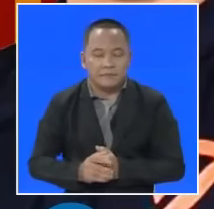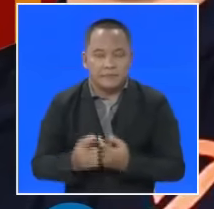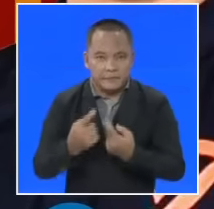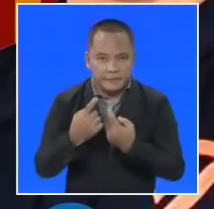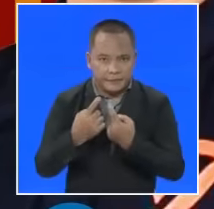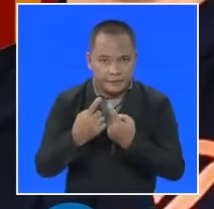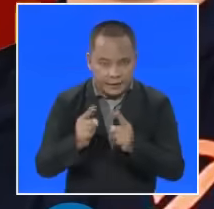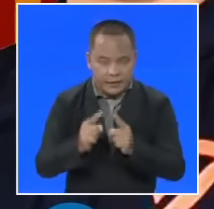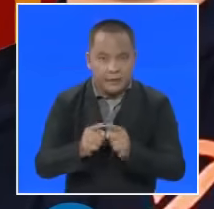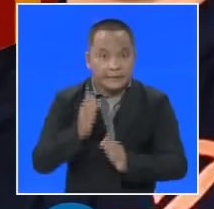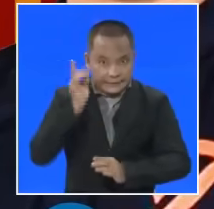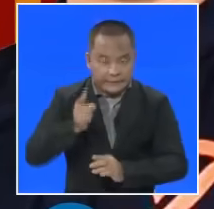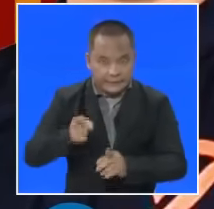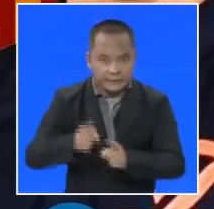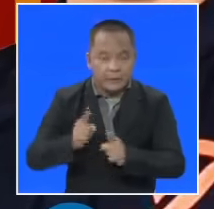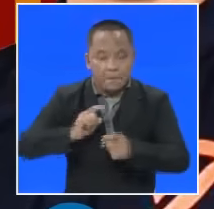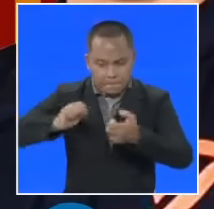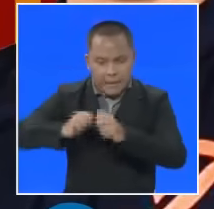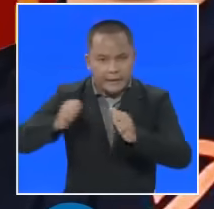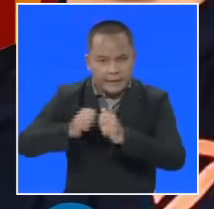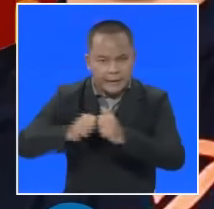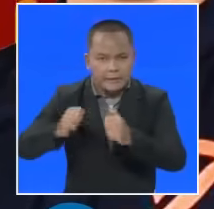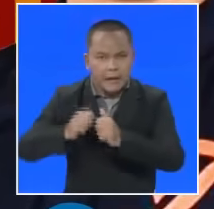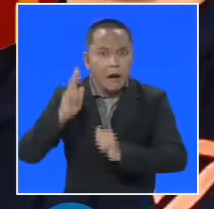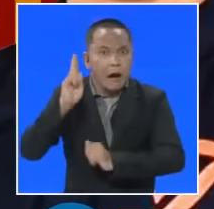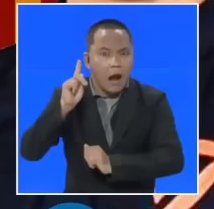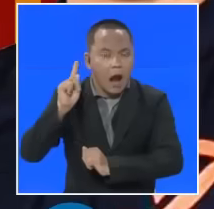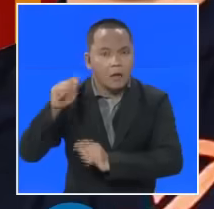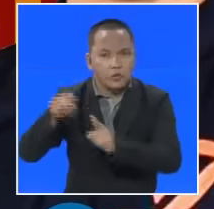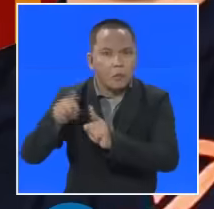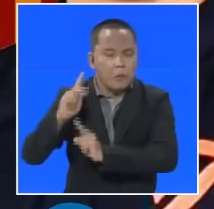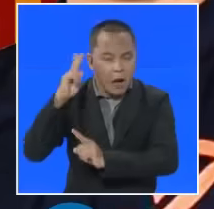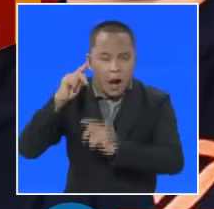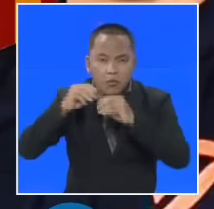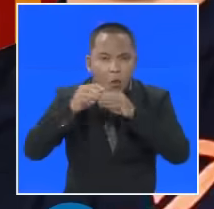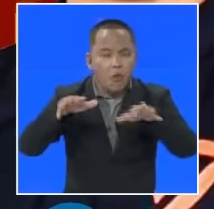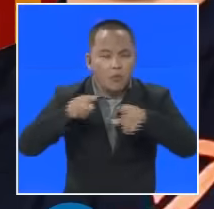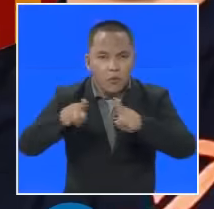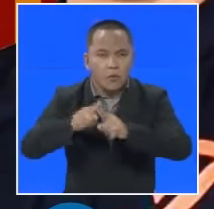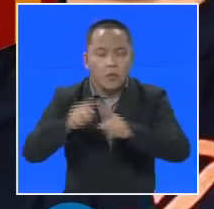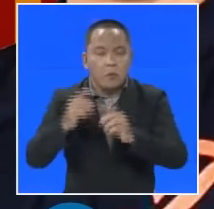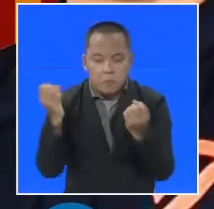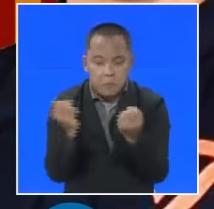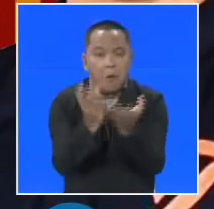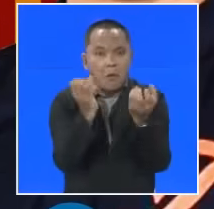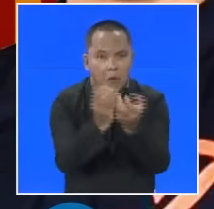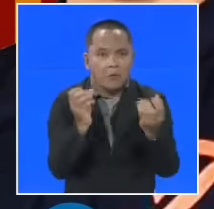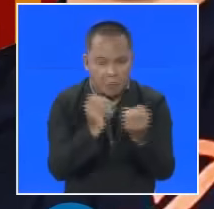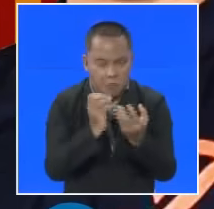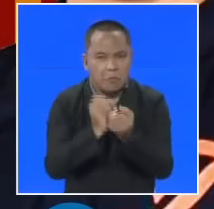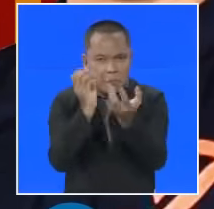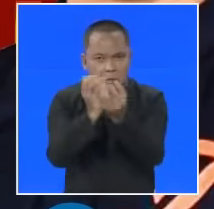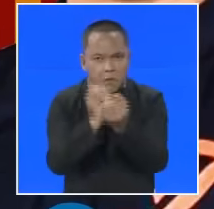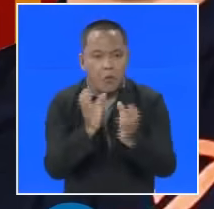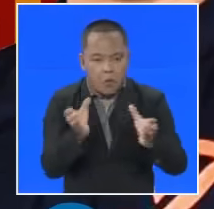าไอในความเป็นจริงในแฟกต์ที่มันเกิดออกมาเนี่ยก็คือมันมีข่าวประเด็นกระแสออกไปอย่างเงี้ยมันมีส่งผลกระทบ